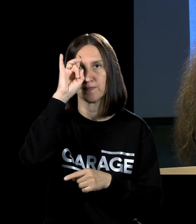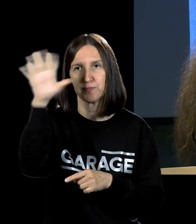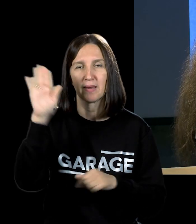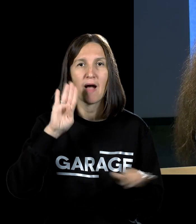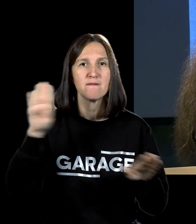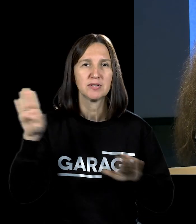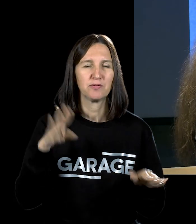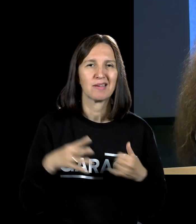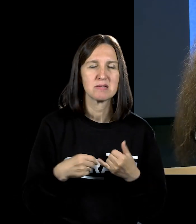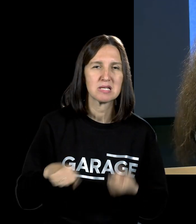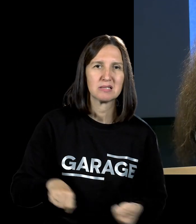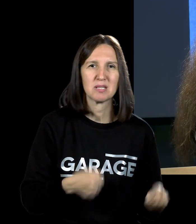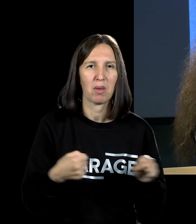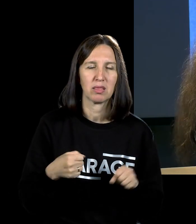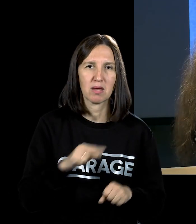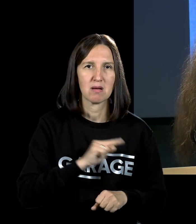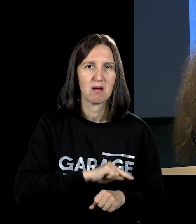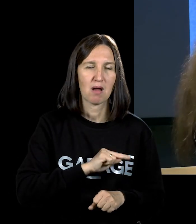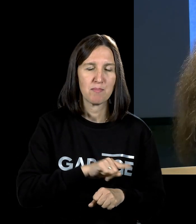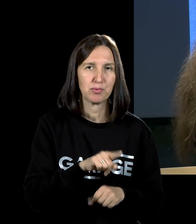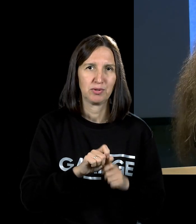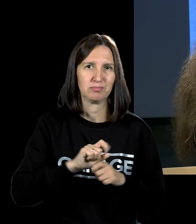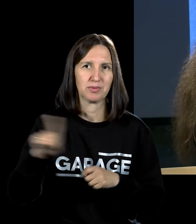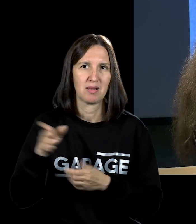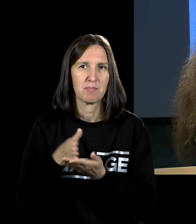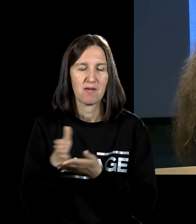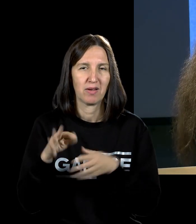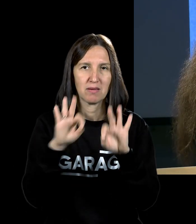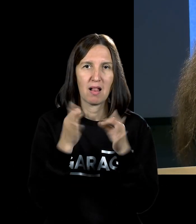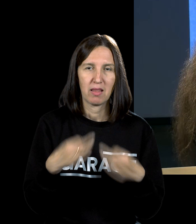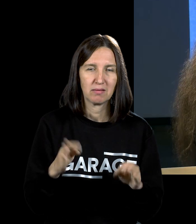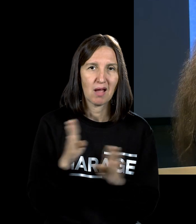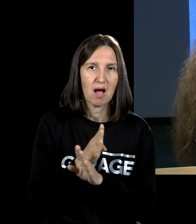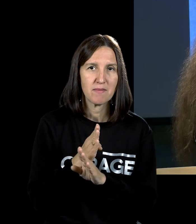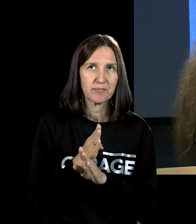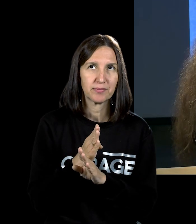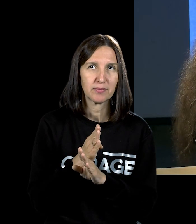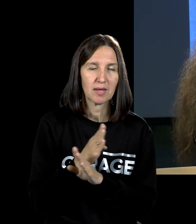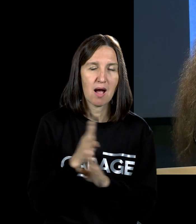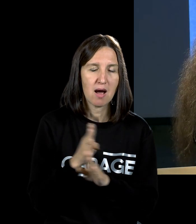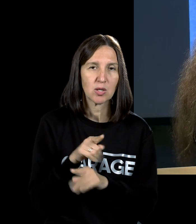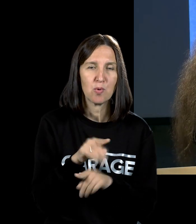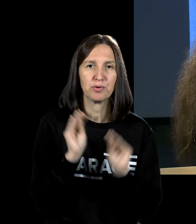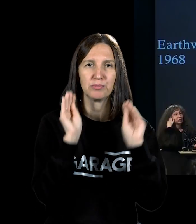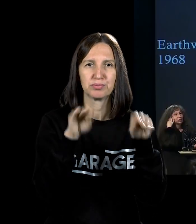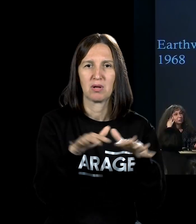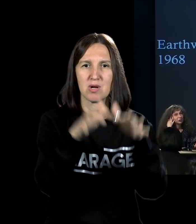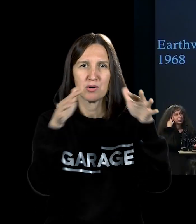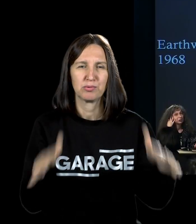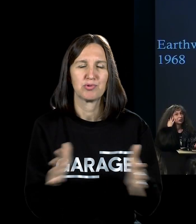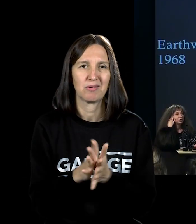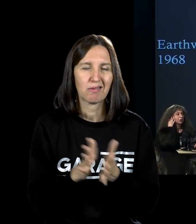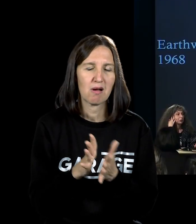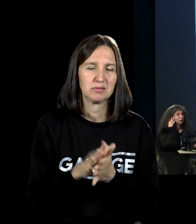«Земляные работы», выставки, с которой начался, собственно говоря, ландарт как направление, выставляя там вот такую вот кучу грязи, кучу земли, со